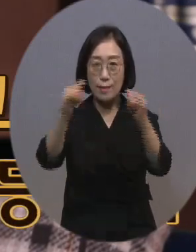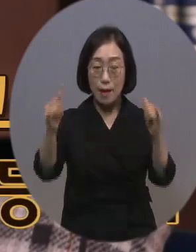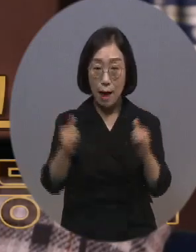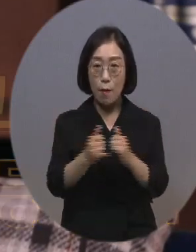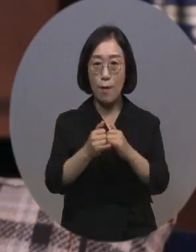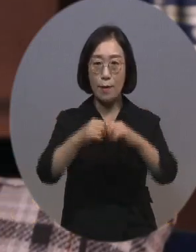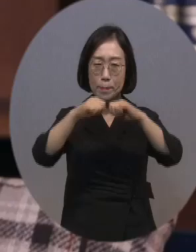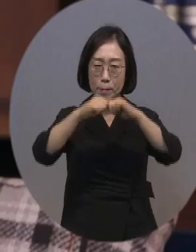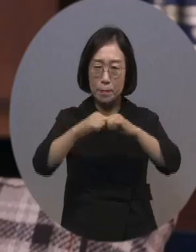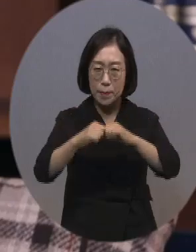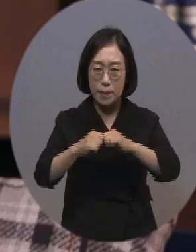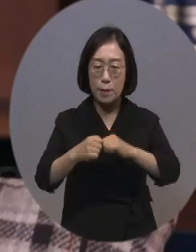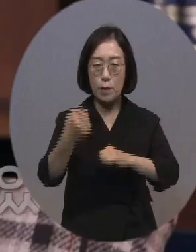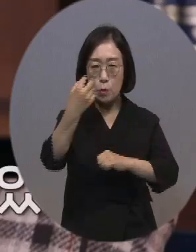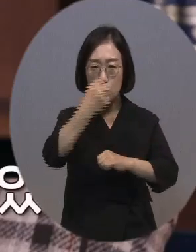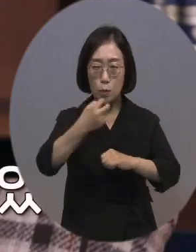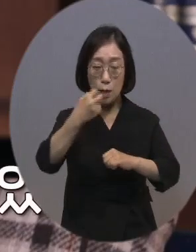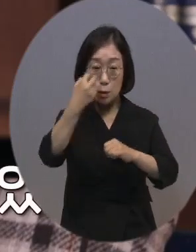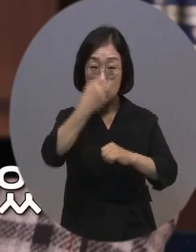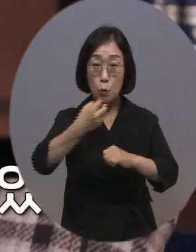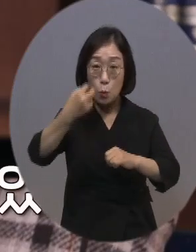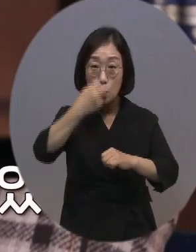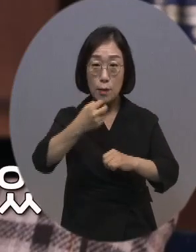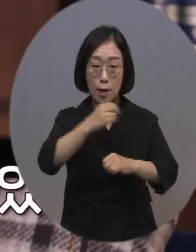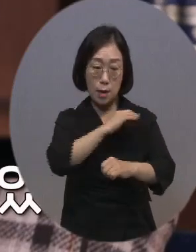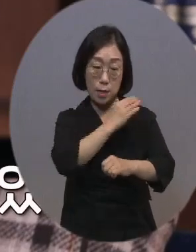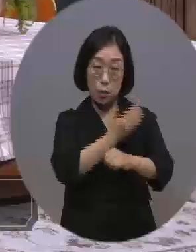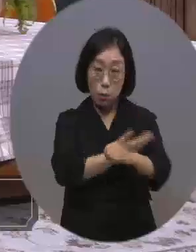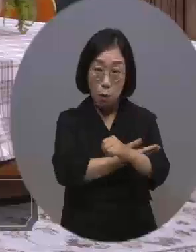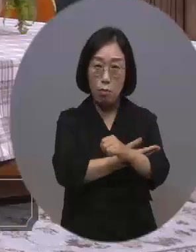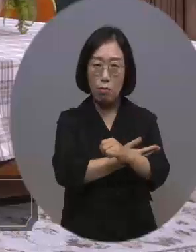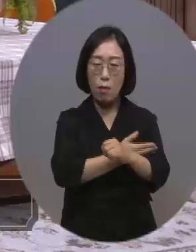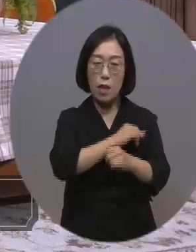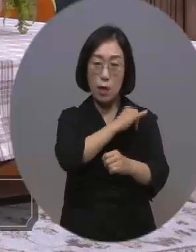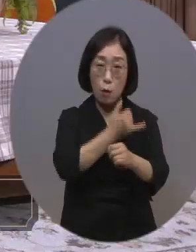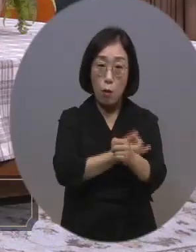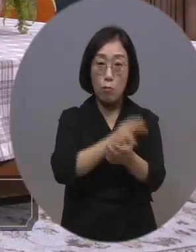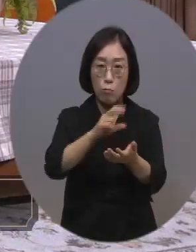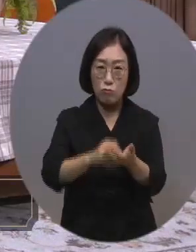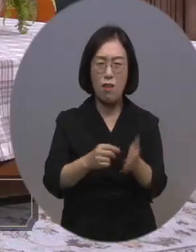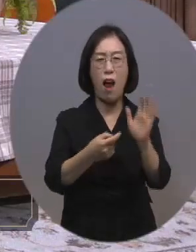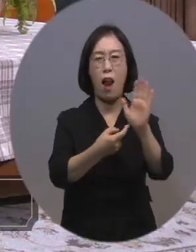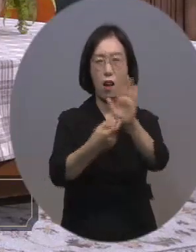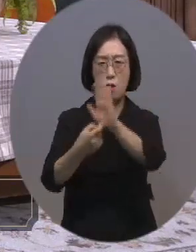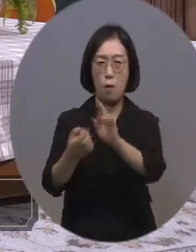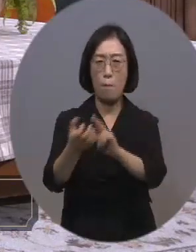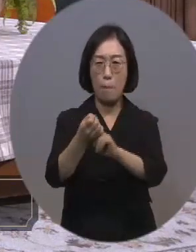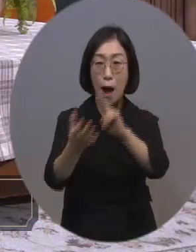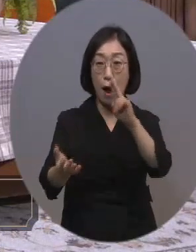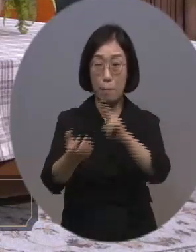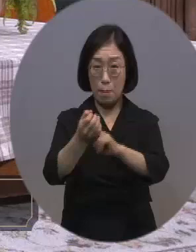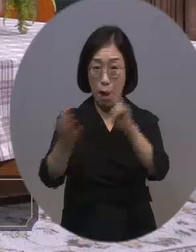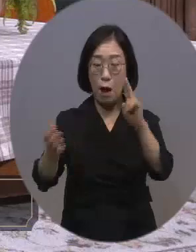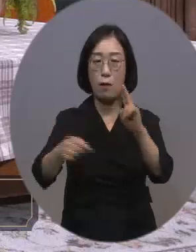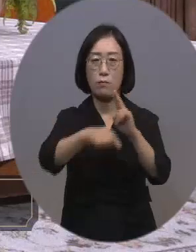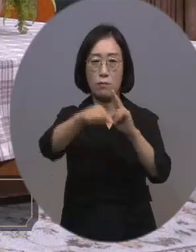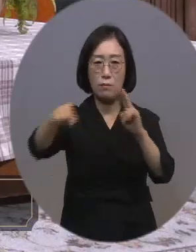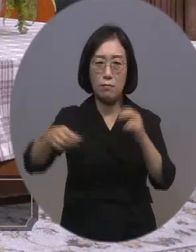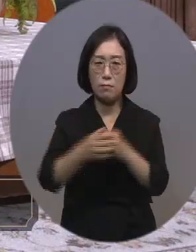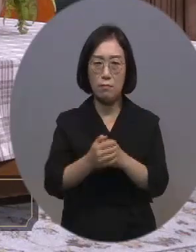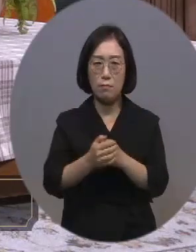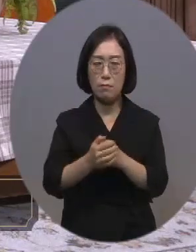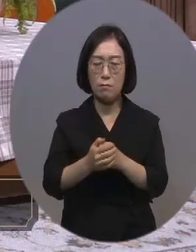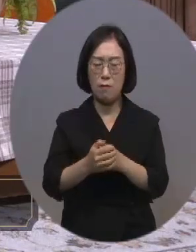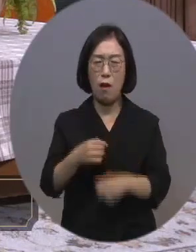하면서 북한의 인권 실태를 알리기 위해서 노력을 하고 있는데요. 그래서 지난해 특히 진짜 강제 북송 문제 뭐